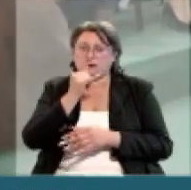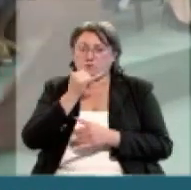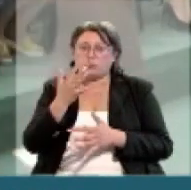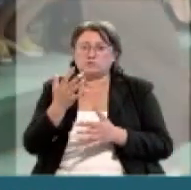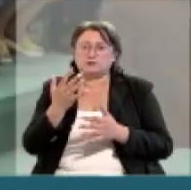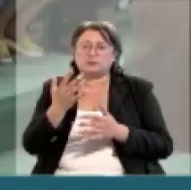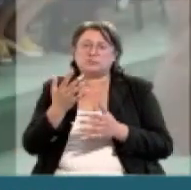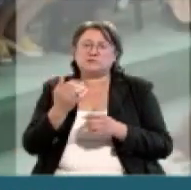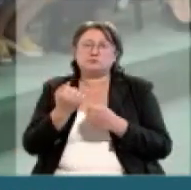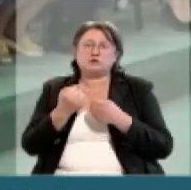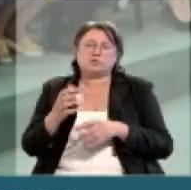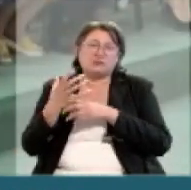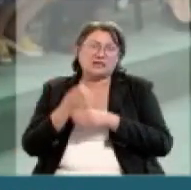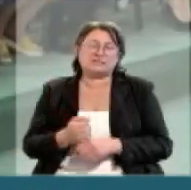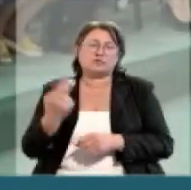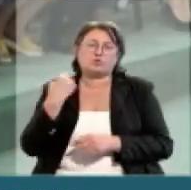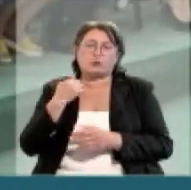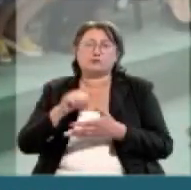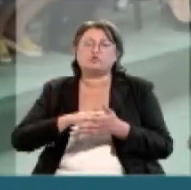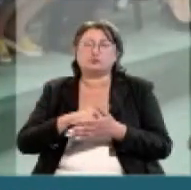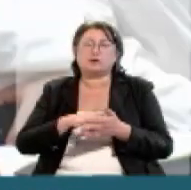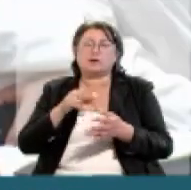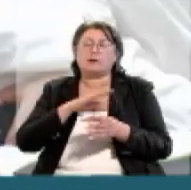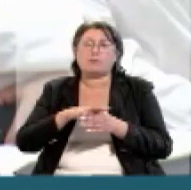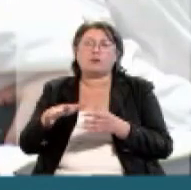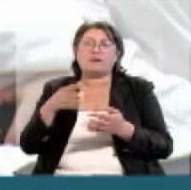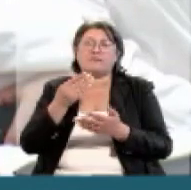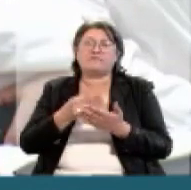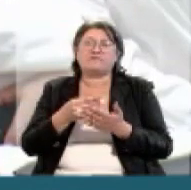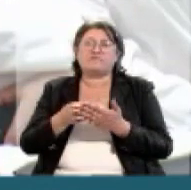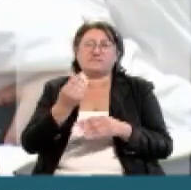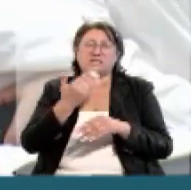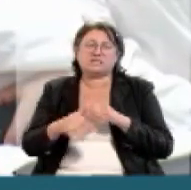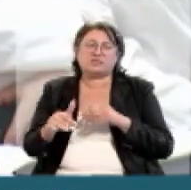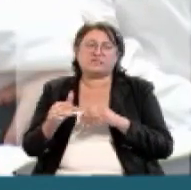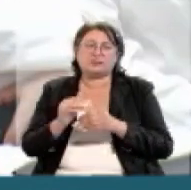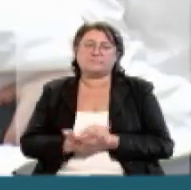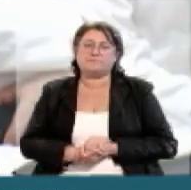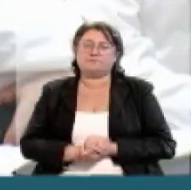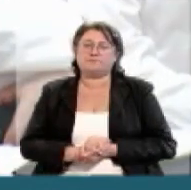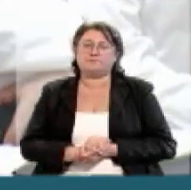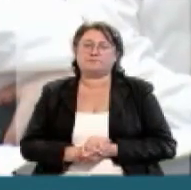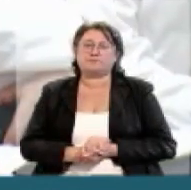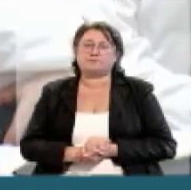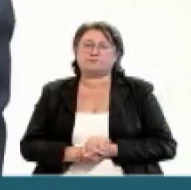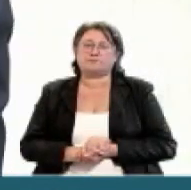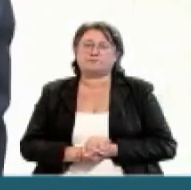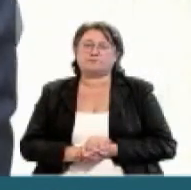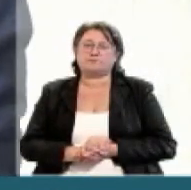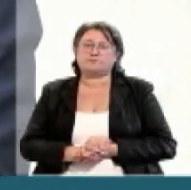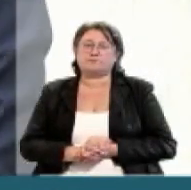ауруханалар бірнеше жылдан бері қомақты қарыздан құтыла алмай келеді. Бұған медициналық ұйымдардың толық қаржыландырылмай отырған